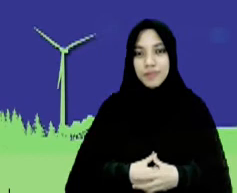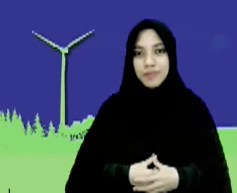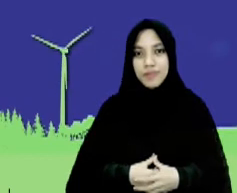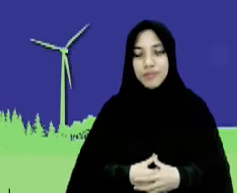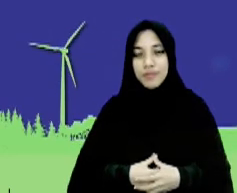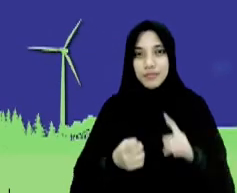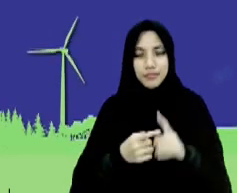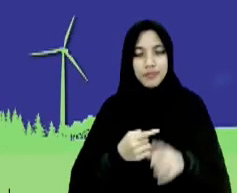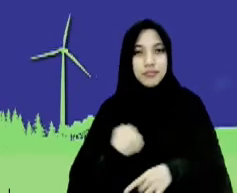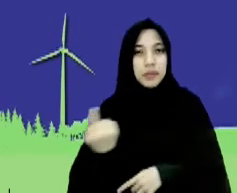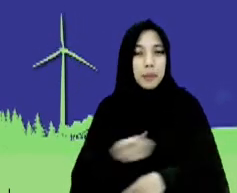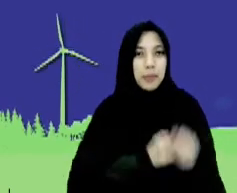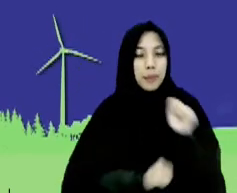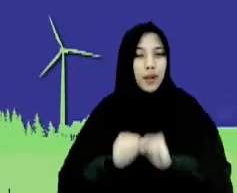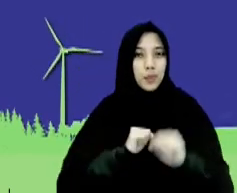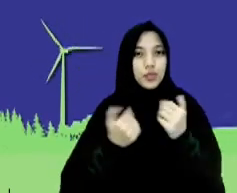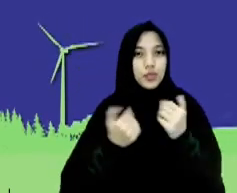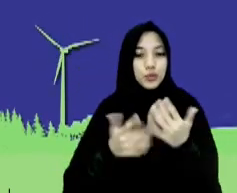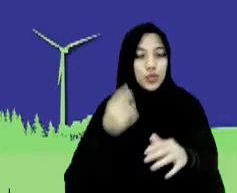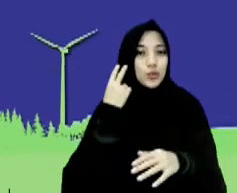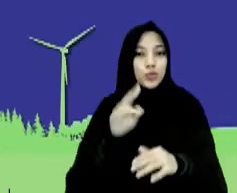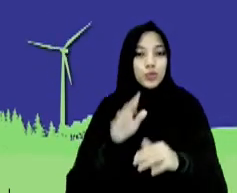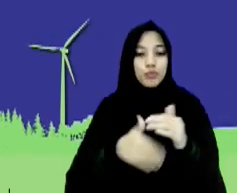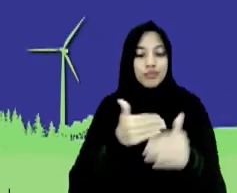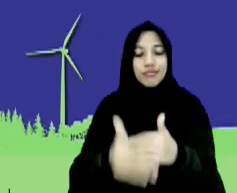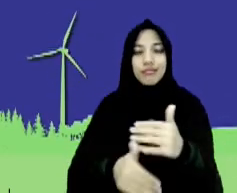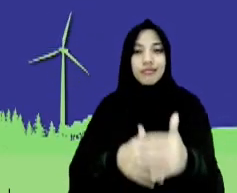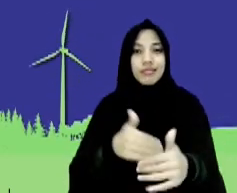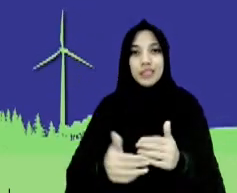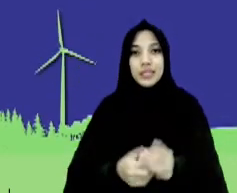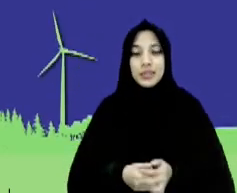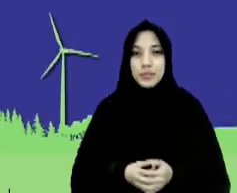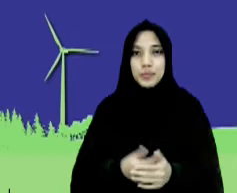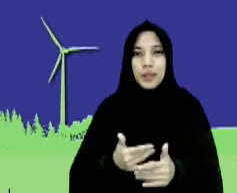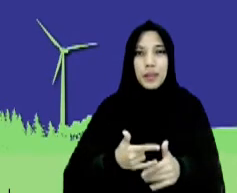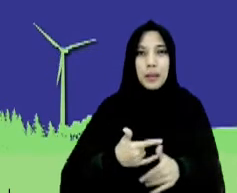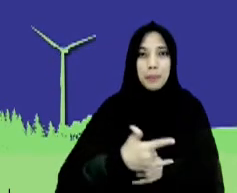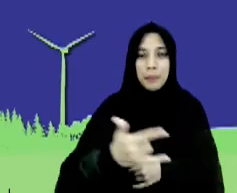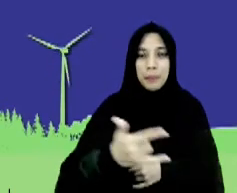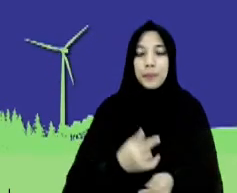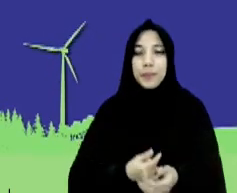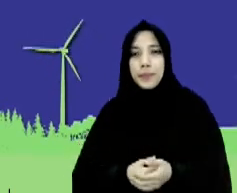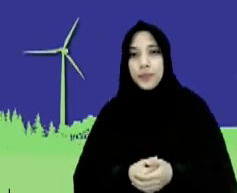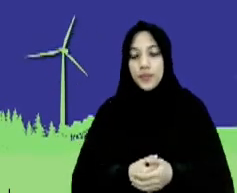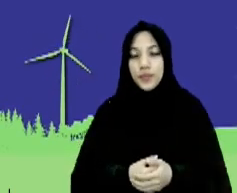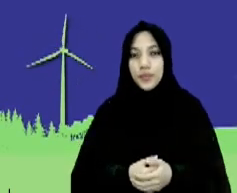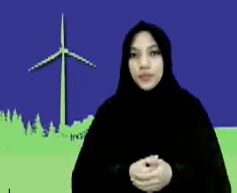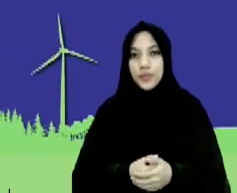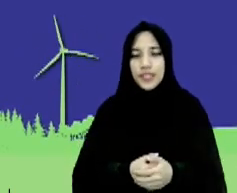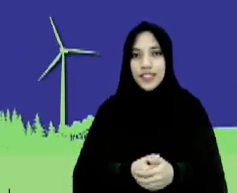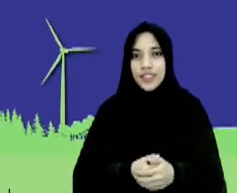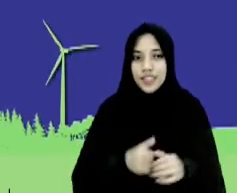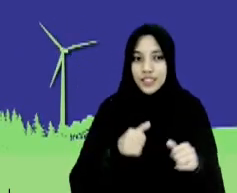sustainable sourcing Prov ya nah eh apa sih yang mencakup di